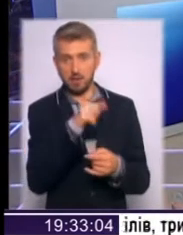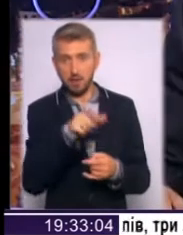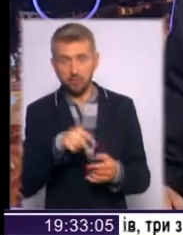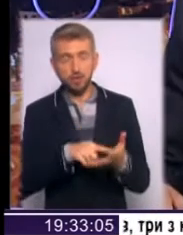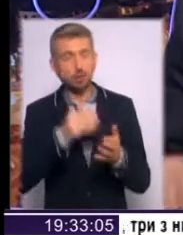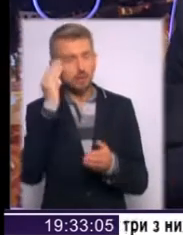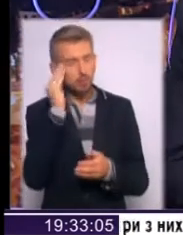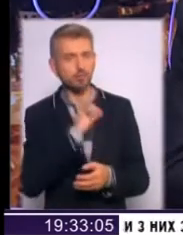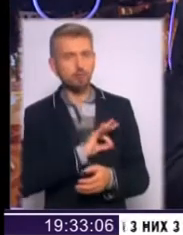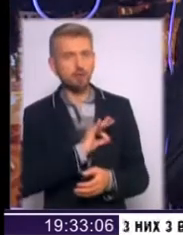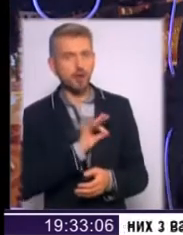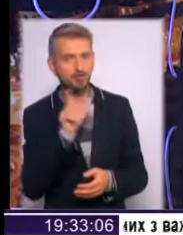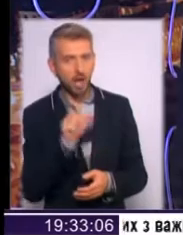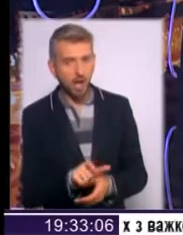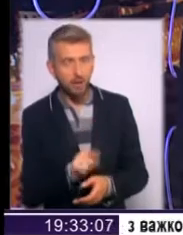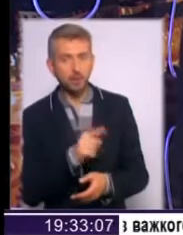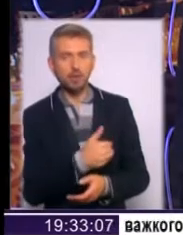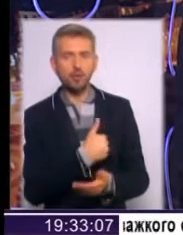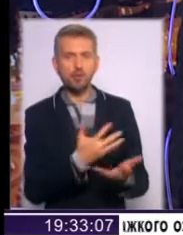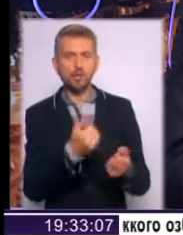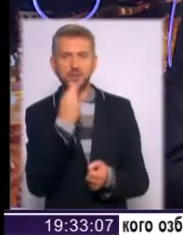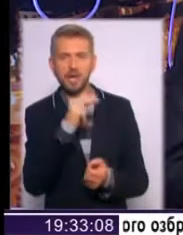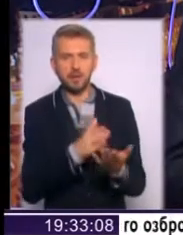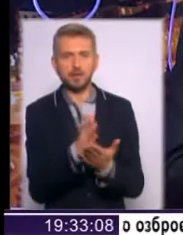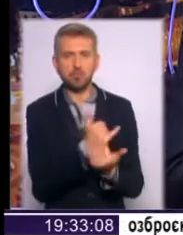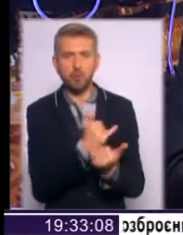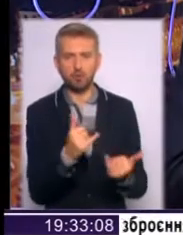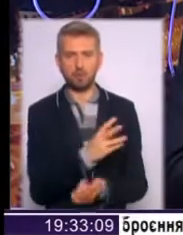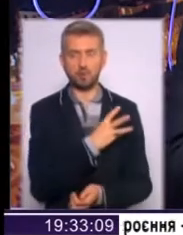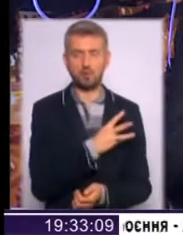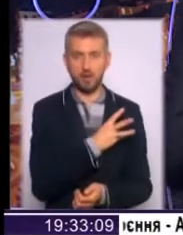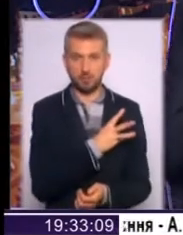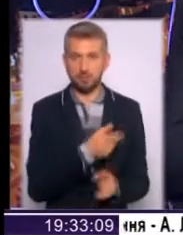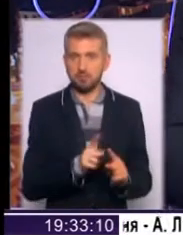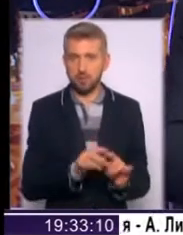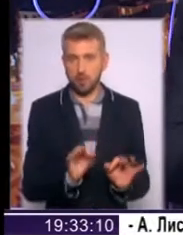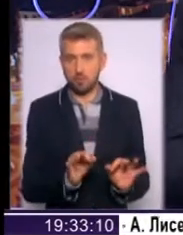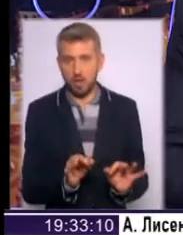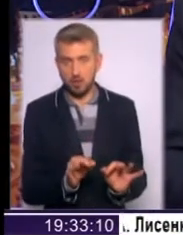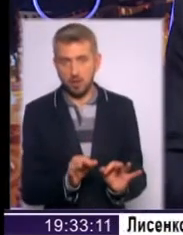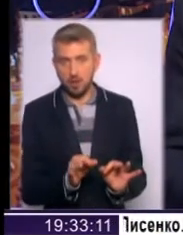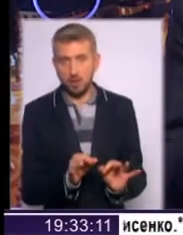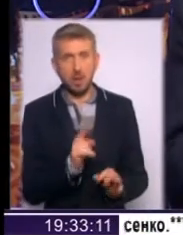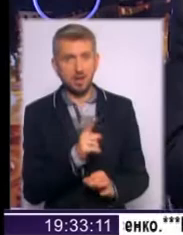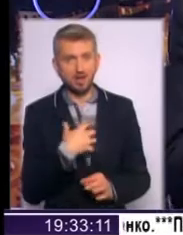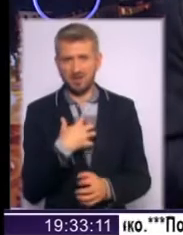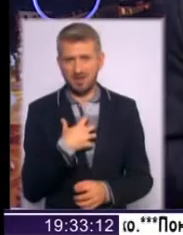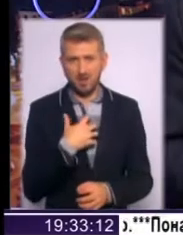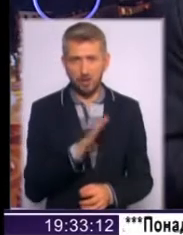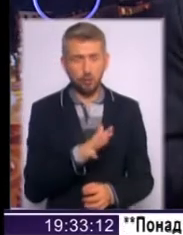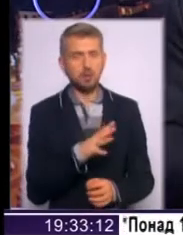зору споживача. Вони хочуть отримати якісь якісні послуги, звичайно, якусь мотивацію, психологічну. Звичайно. Тобто цифри не хвилюють ці мільярди гривень. Мінфін ж